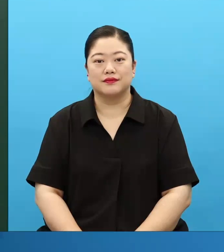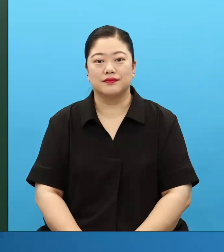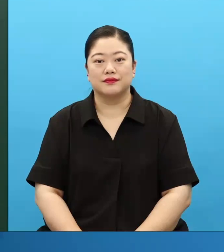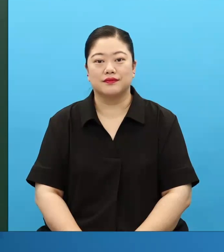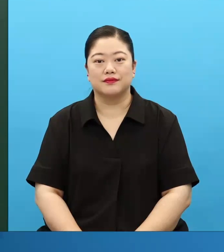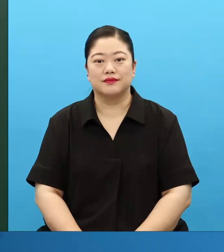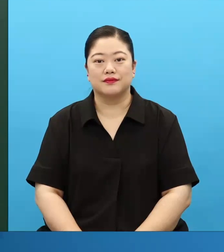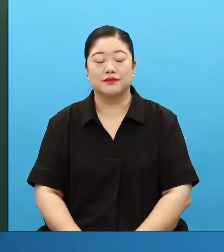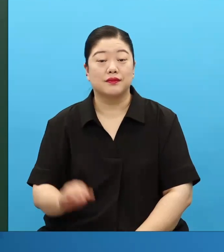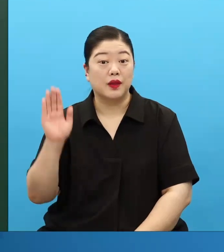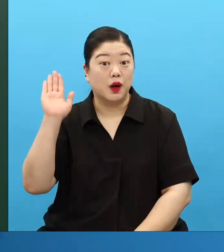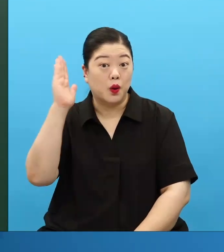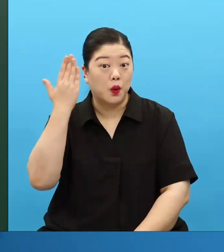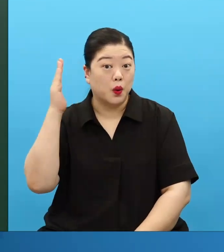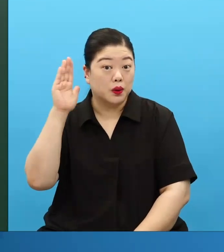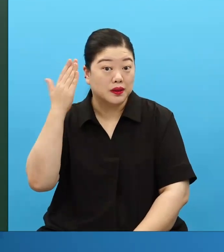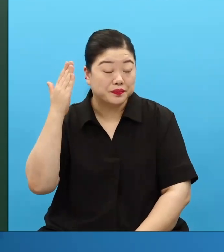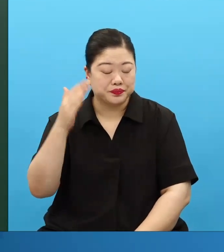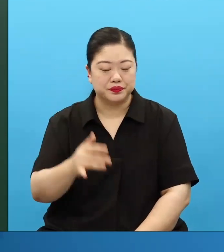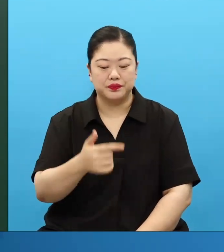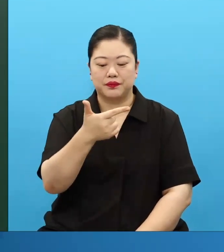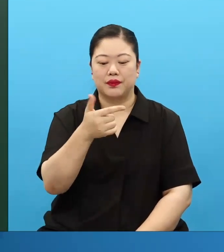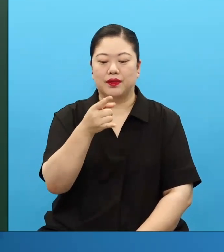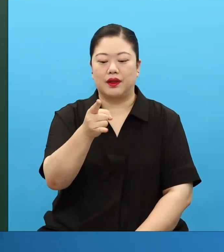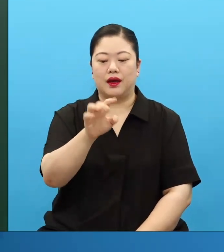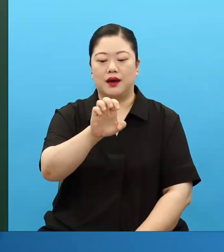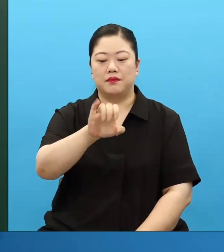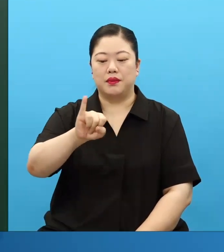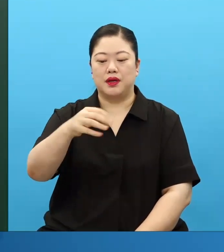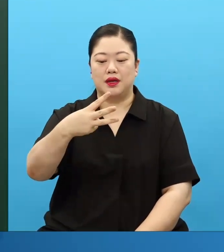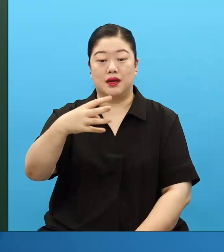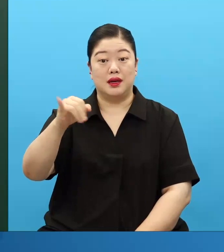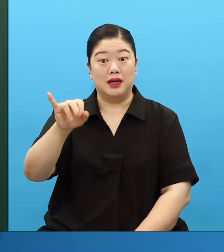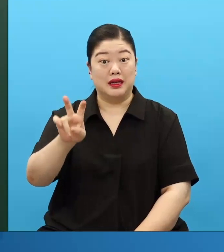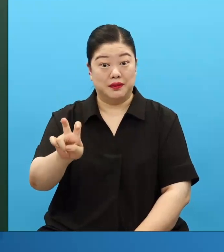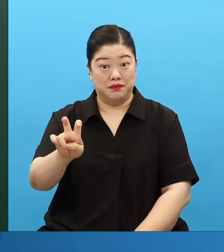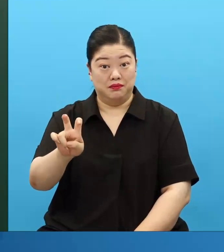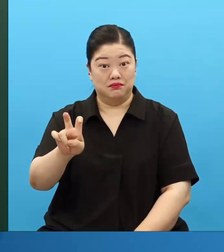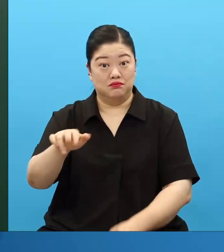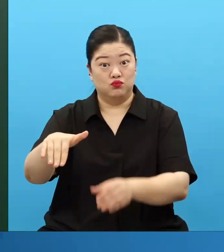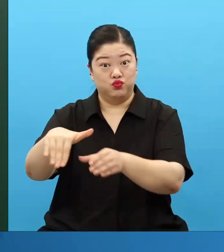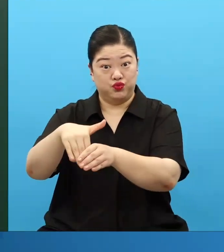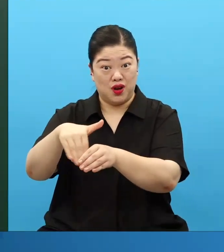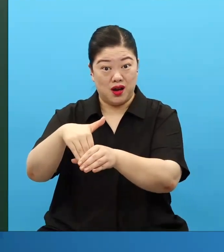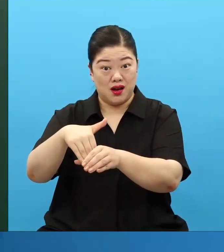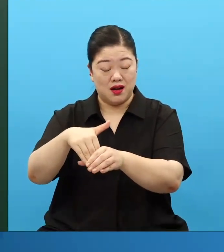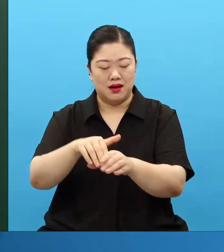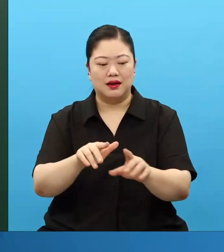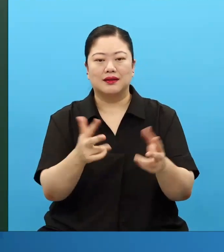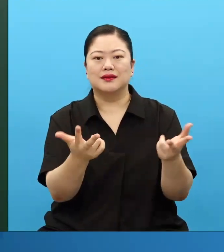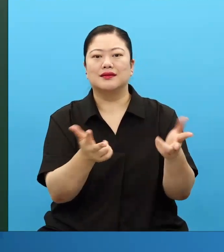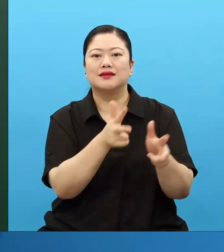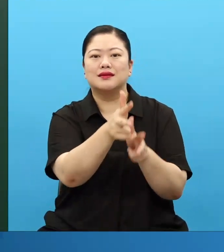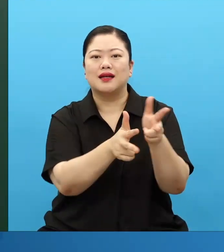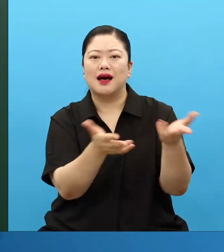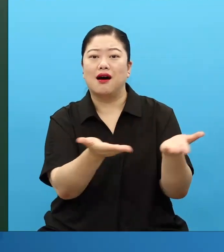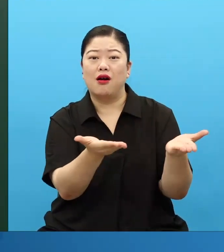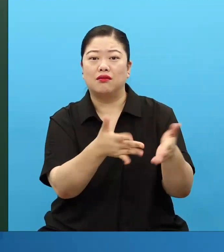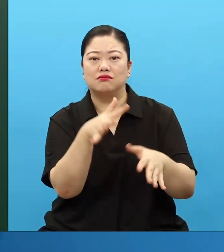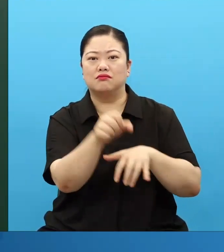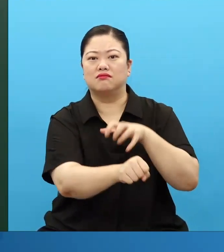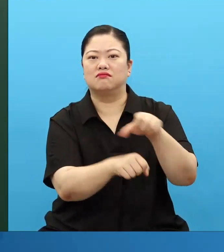3 예, years passed. 그제서야 장로님이 제보고 찾아와서 목사님 저도 합수훈련을 받아야 되겠습니다 이러더라고요. That's